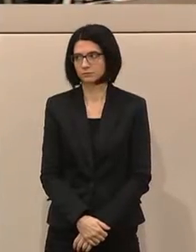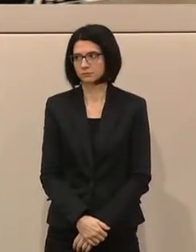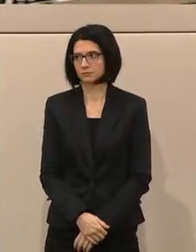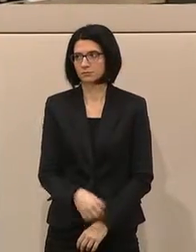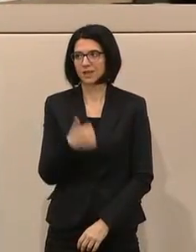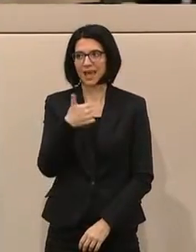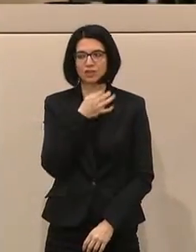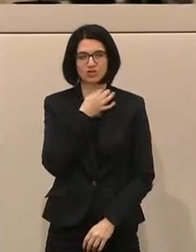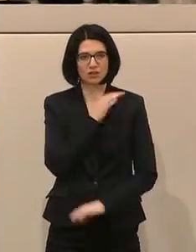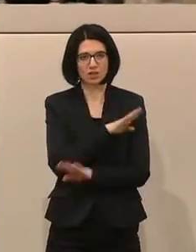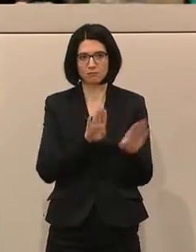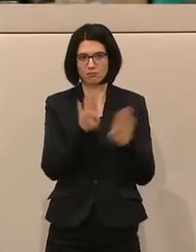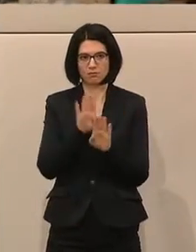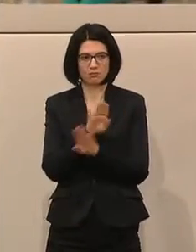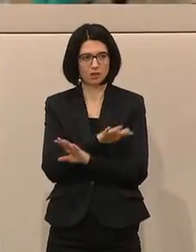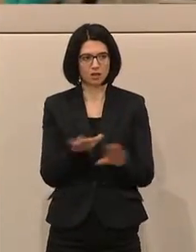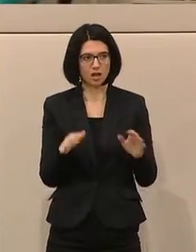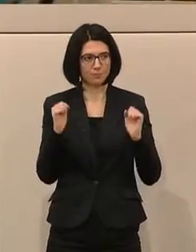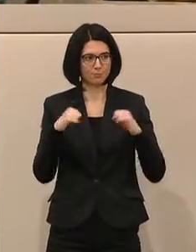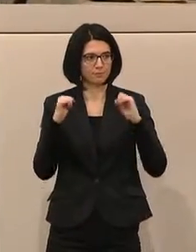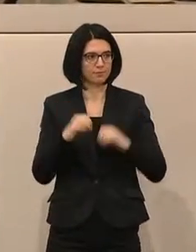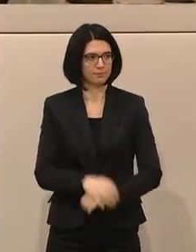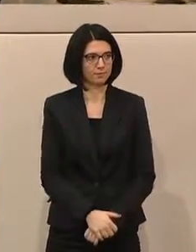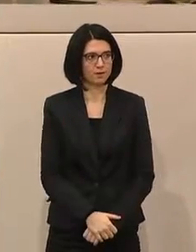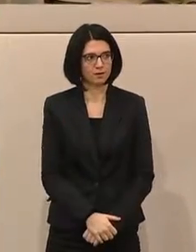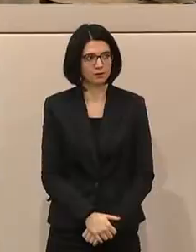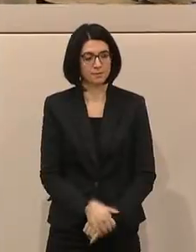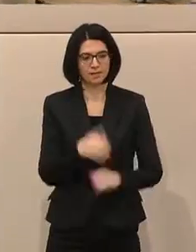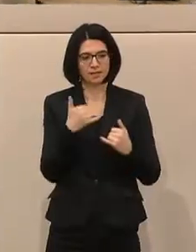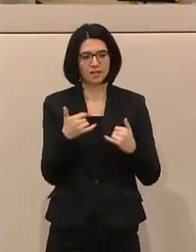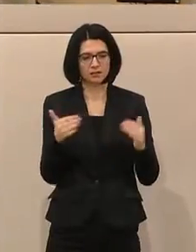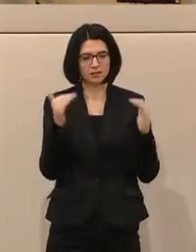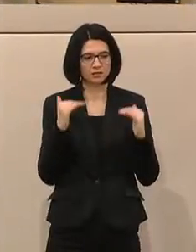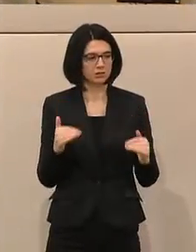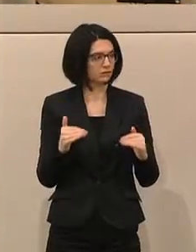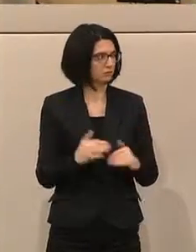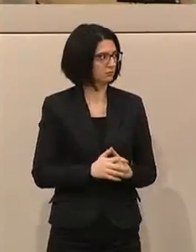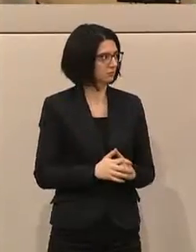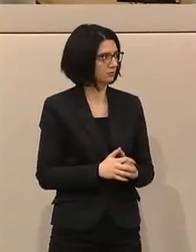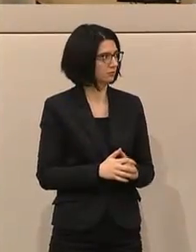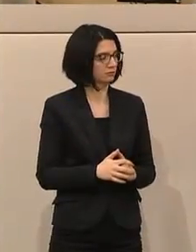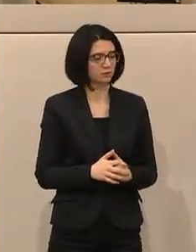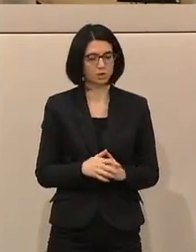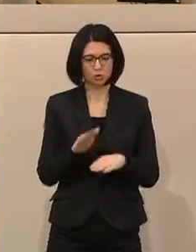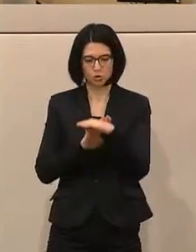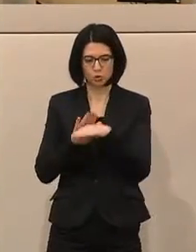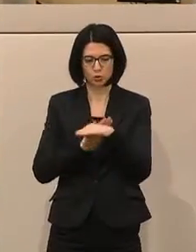Das ist einstimmig. Ich danke. Wir gelangen nun zu den Punkten. Also, Entschuldigung.